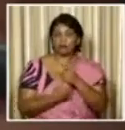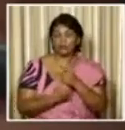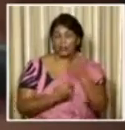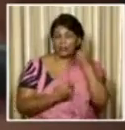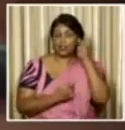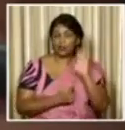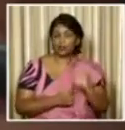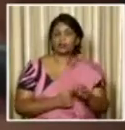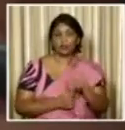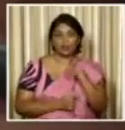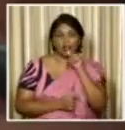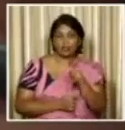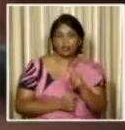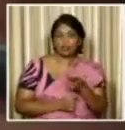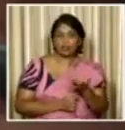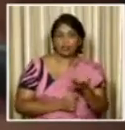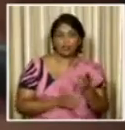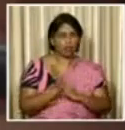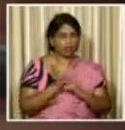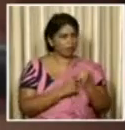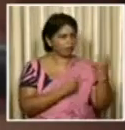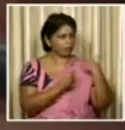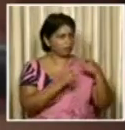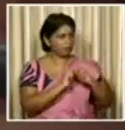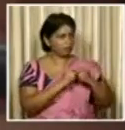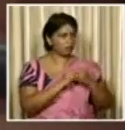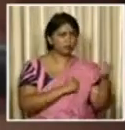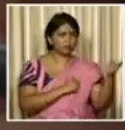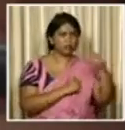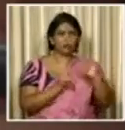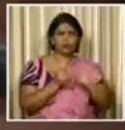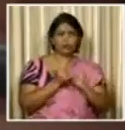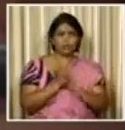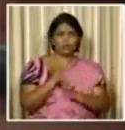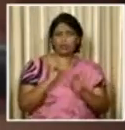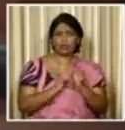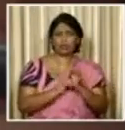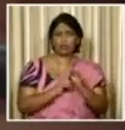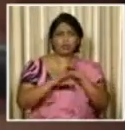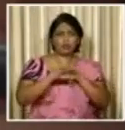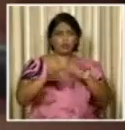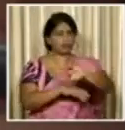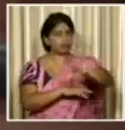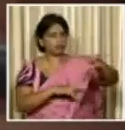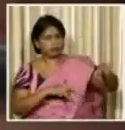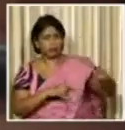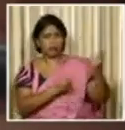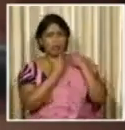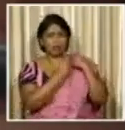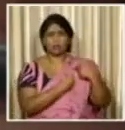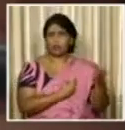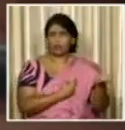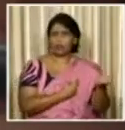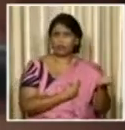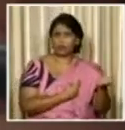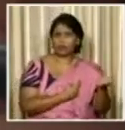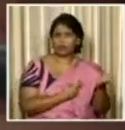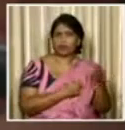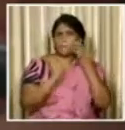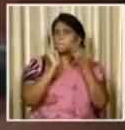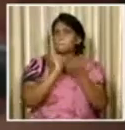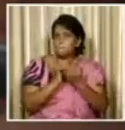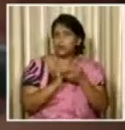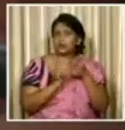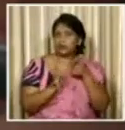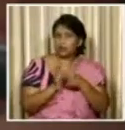kini. Atta tamai, me menteri uru meccher kalau bela ini, sumandiran menteri orang table lega utai bela meccher maga utai bela mekian ni, mekem pinjung keran